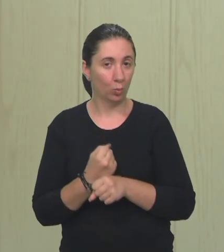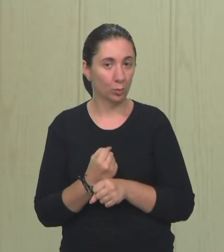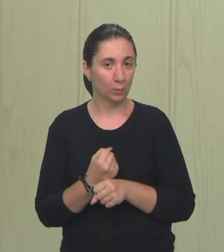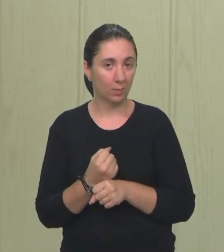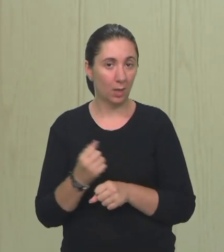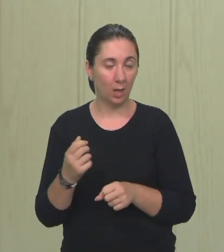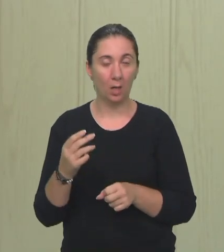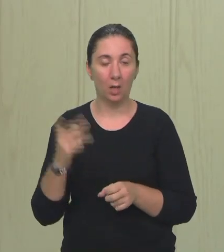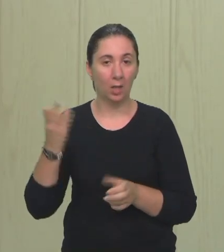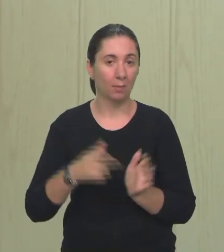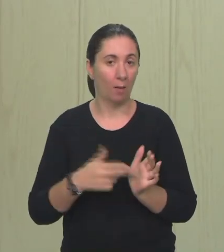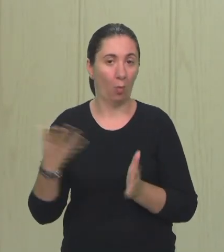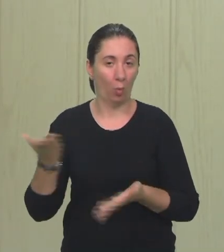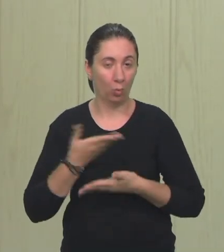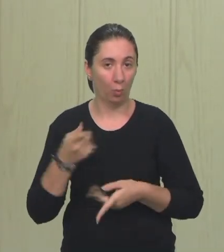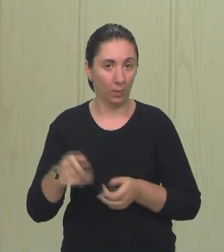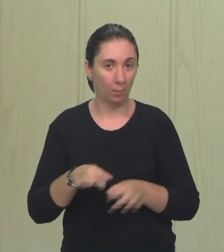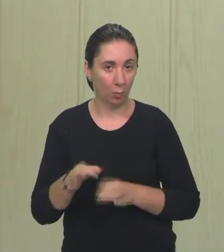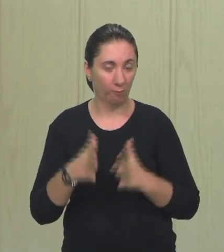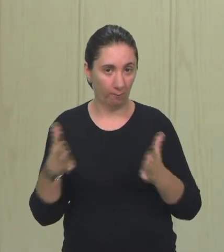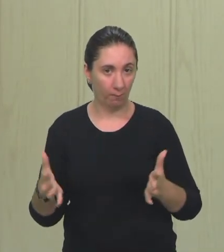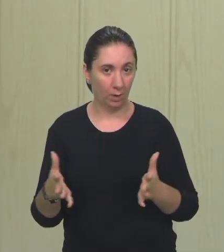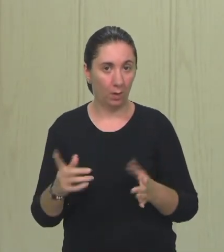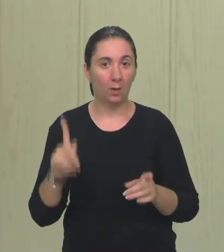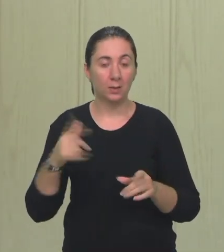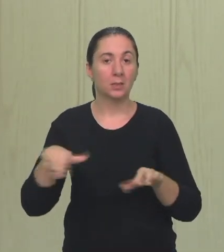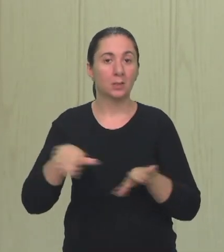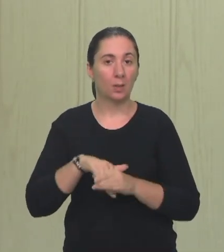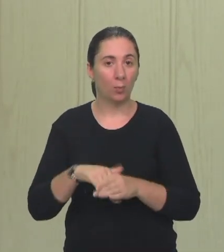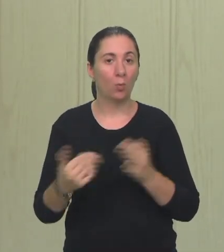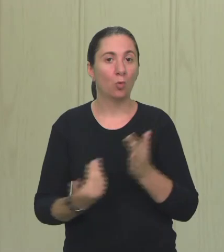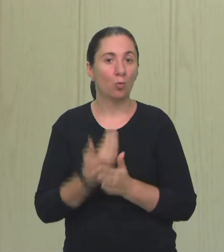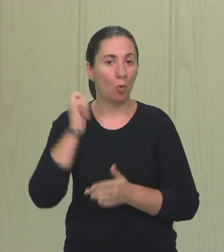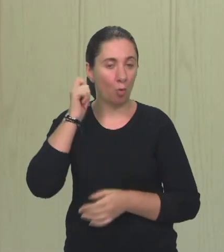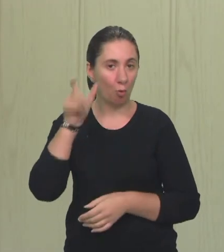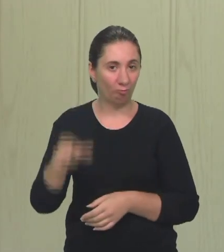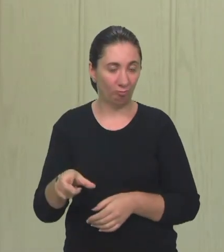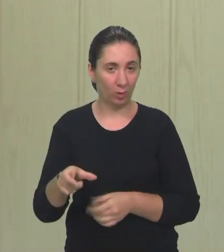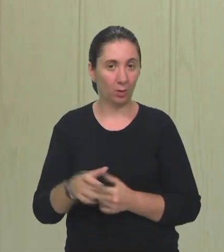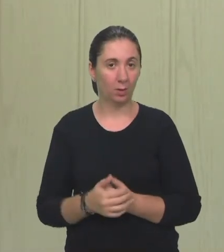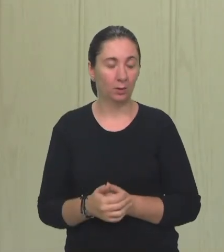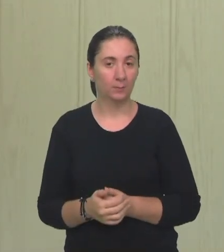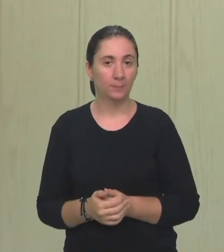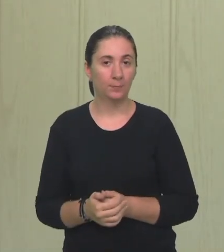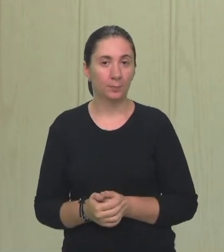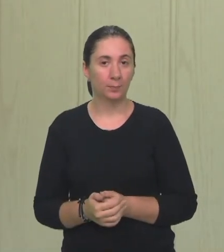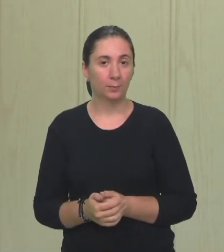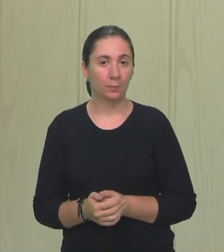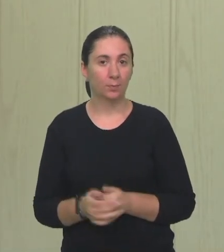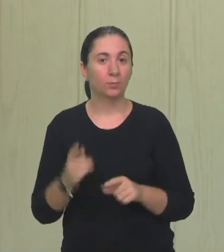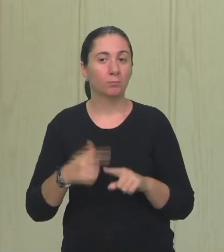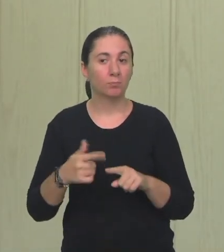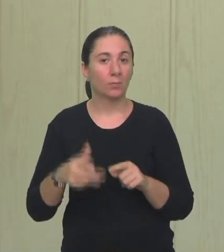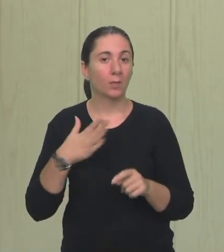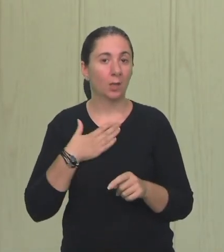napokon dobiti. Samim time smo zaposlili novu djelatnicu i s obzirom da